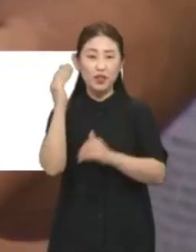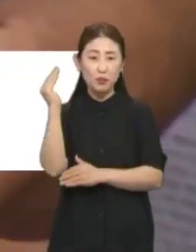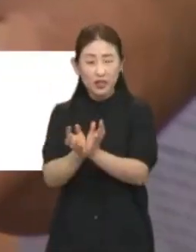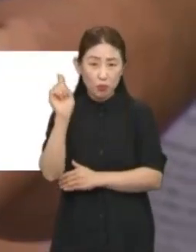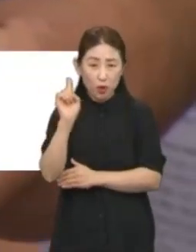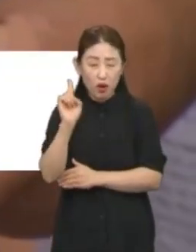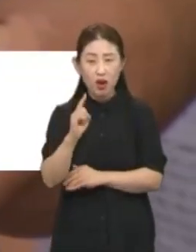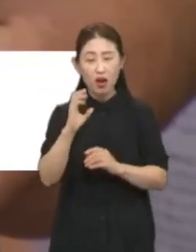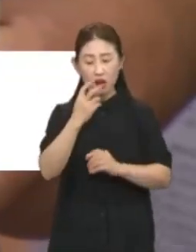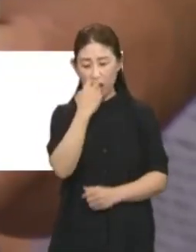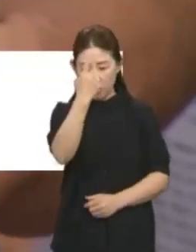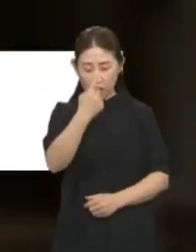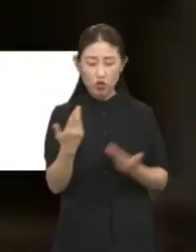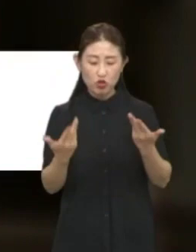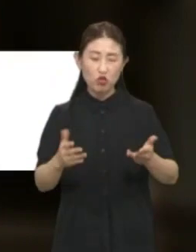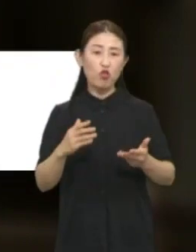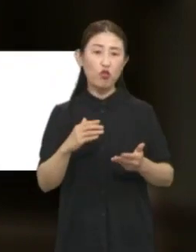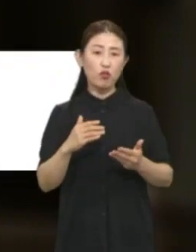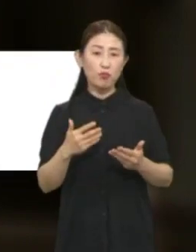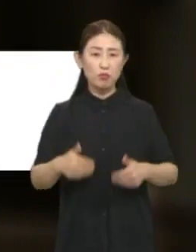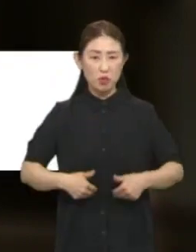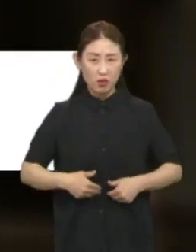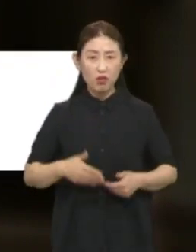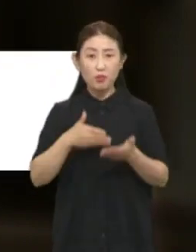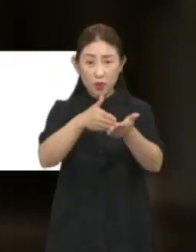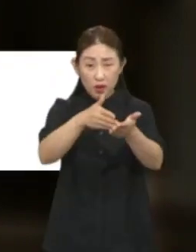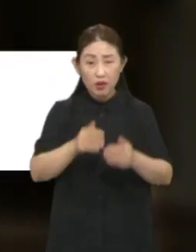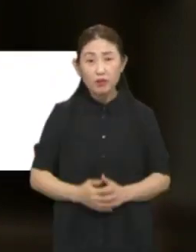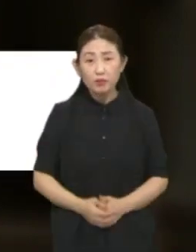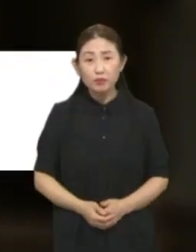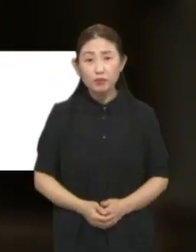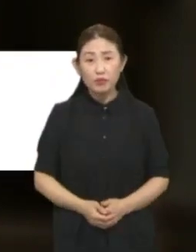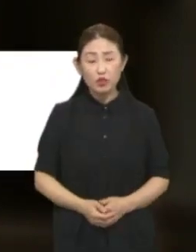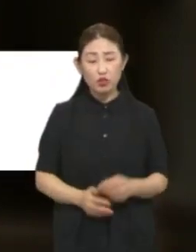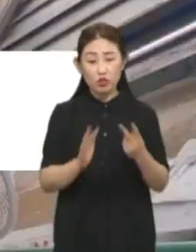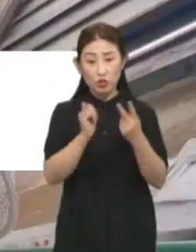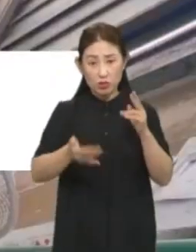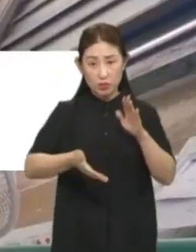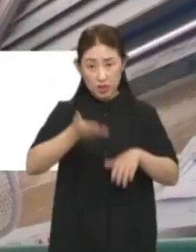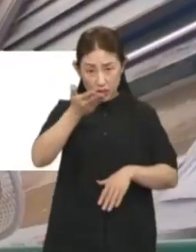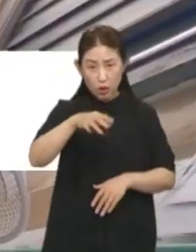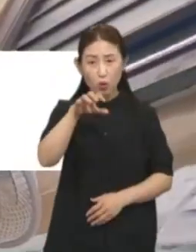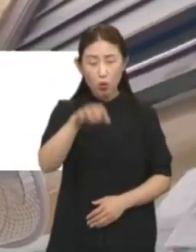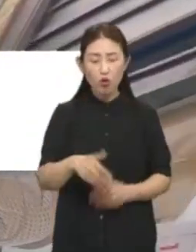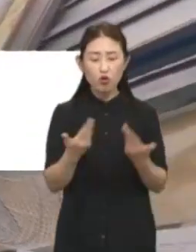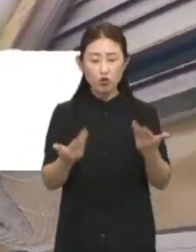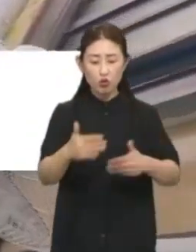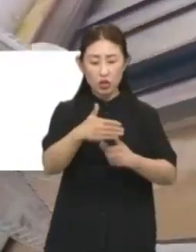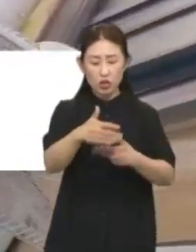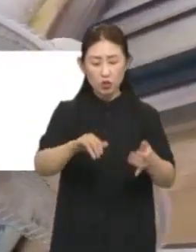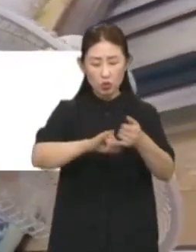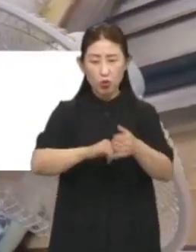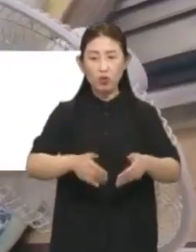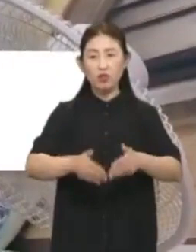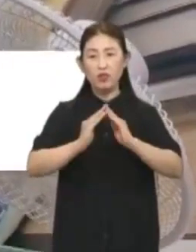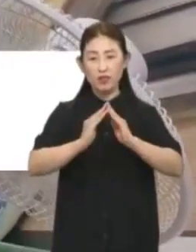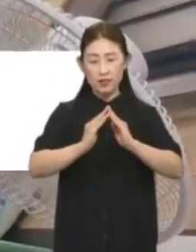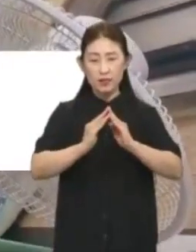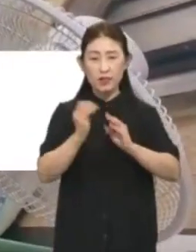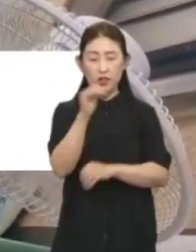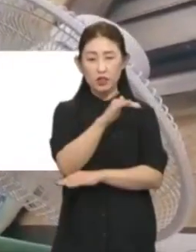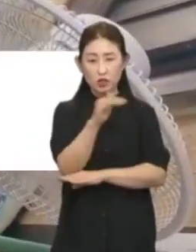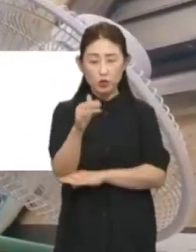경비 노동자의 휴식권을 보장하라고 촉구했습니다 이들은 2명 이상 사업장도 휴게시설 설치와 기준